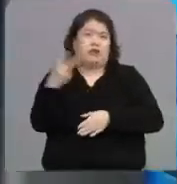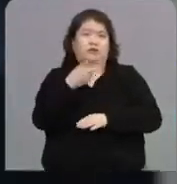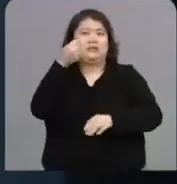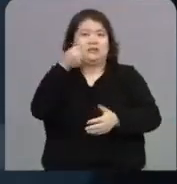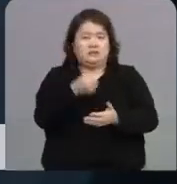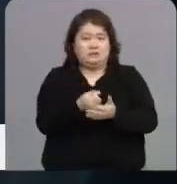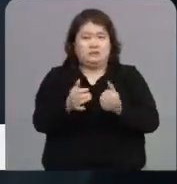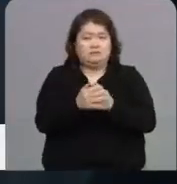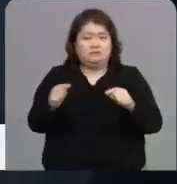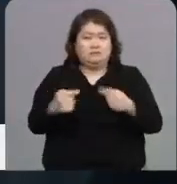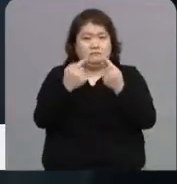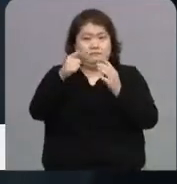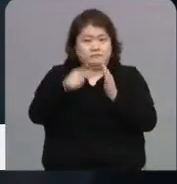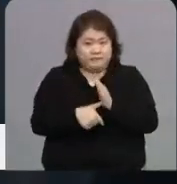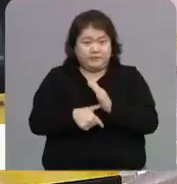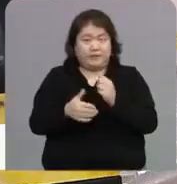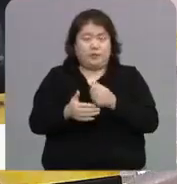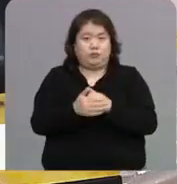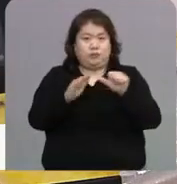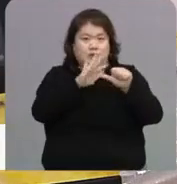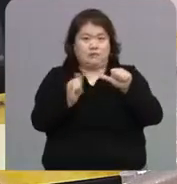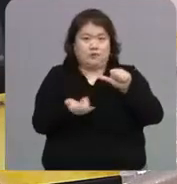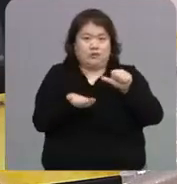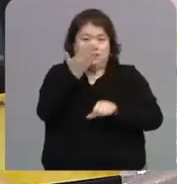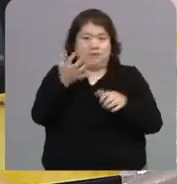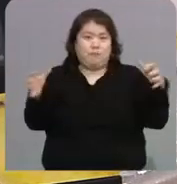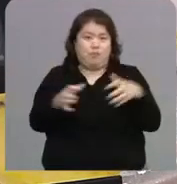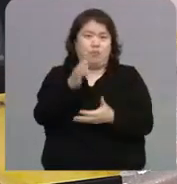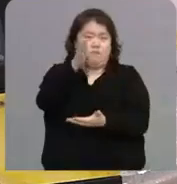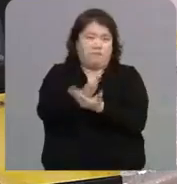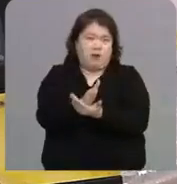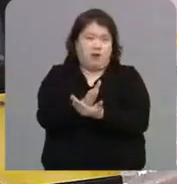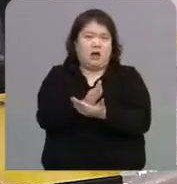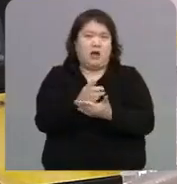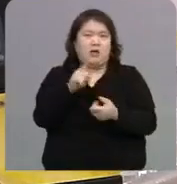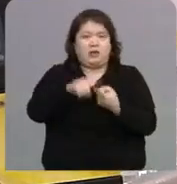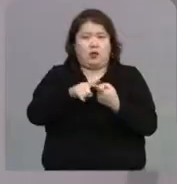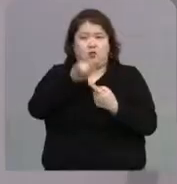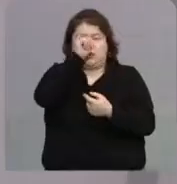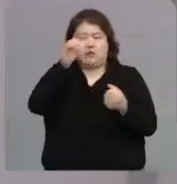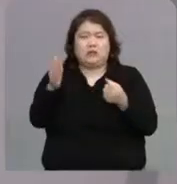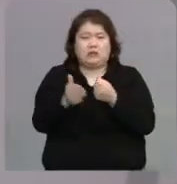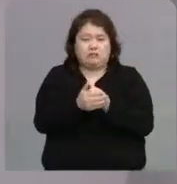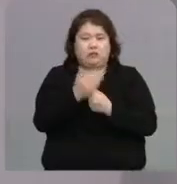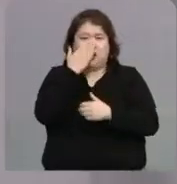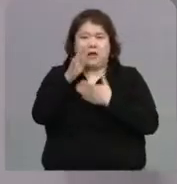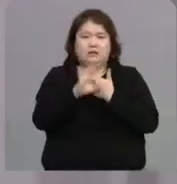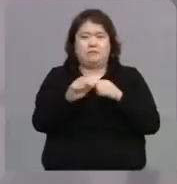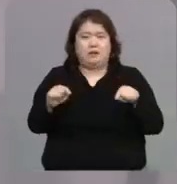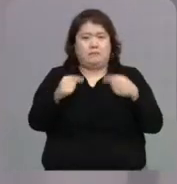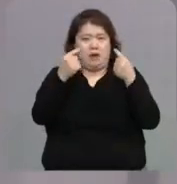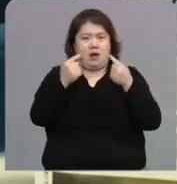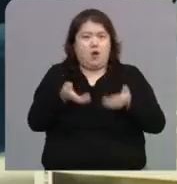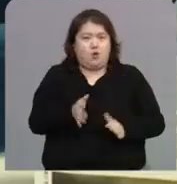연휴 기간에도 5명 이상 사적 모임 금지가 예외 없이 적용되는 만큼 가급적 명절 귀성을